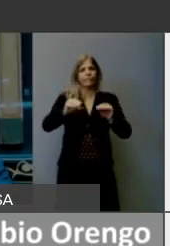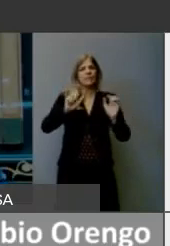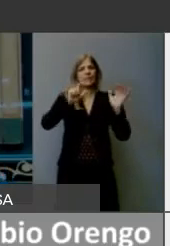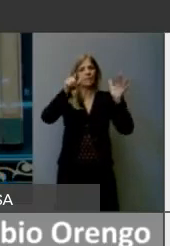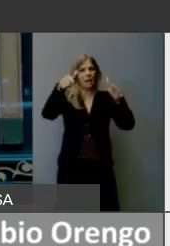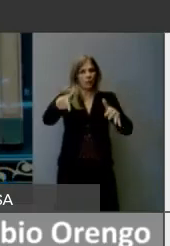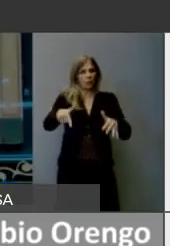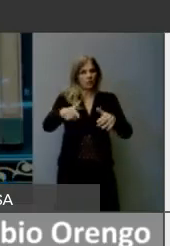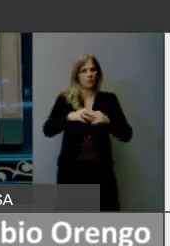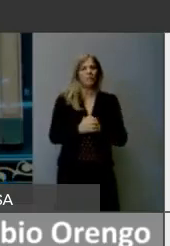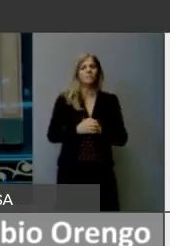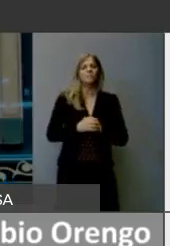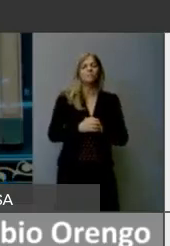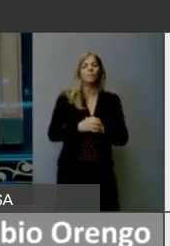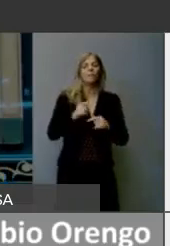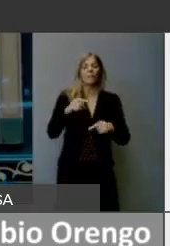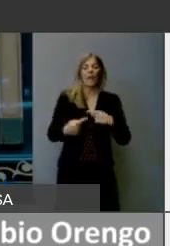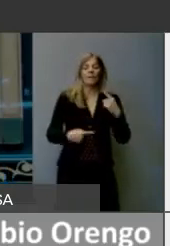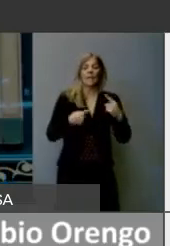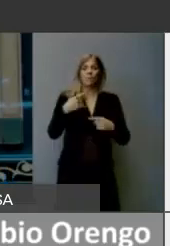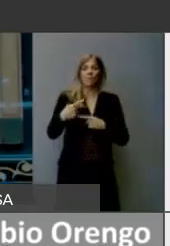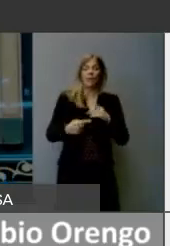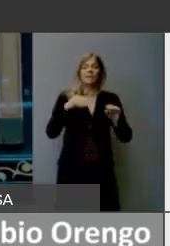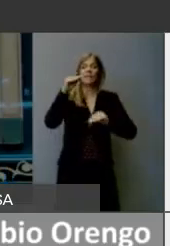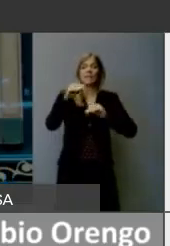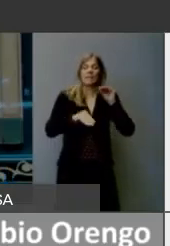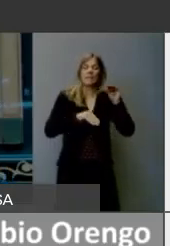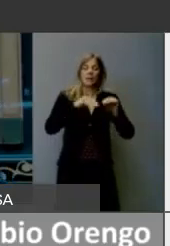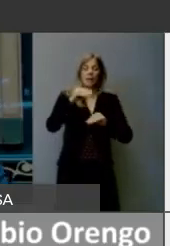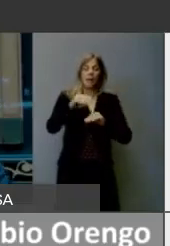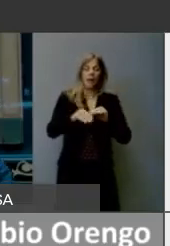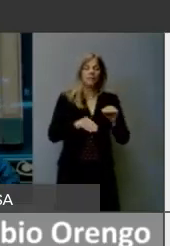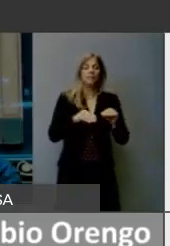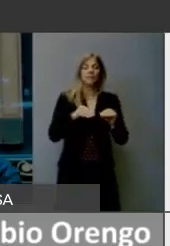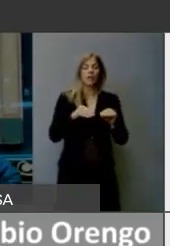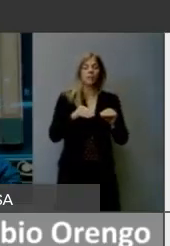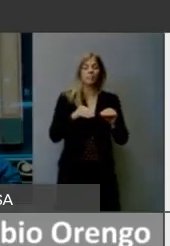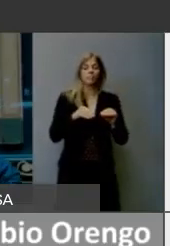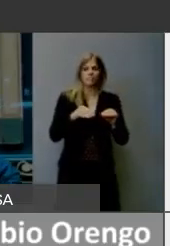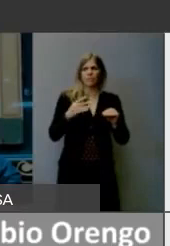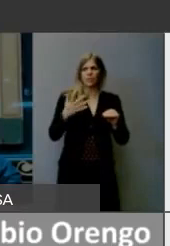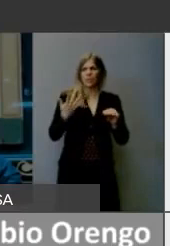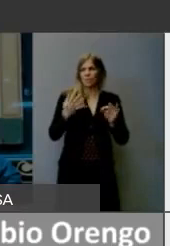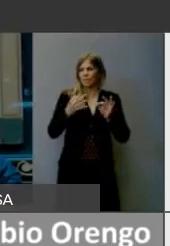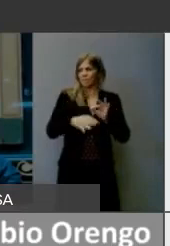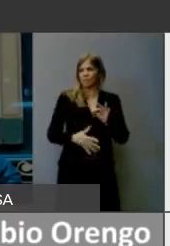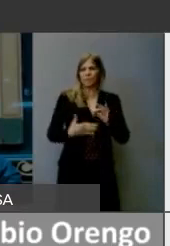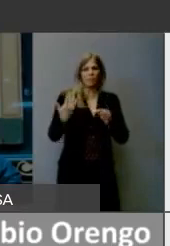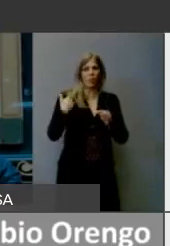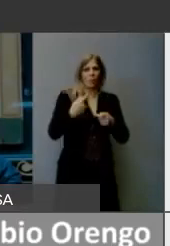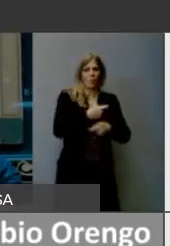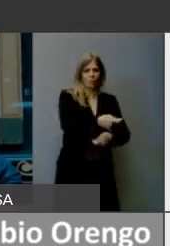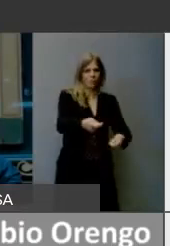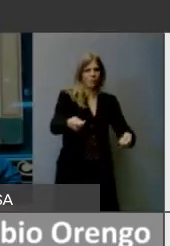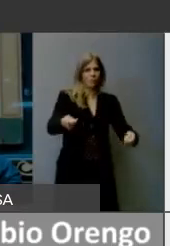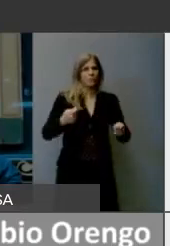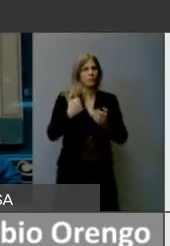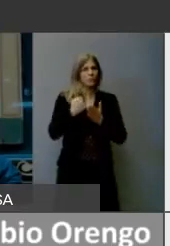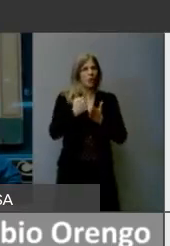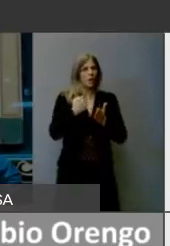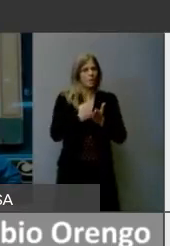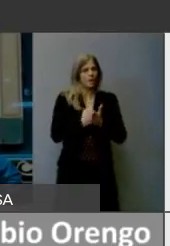con l'interpellanza per la quale nel frattempo è stato distribuito l'allegato che l'interpellanza stessa